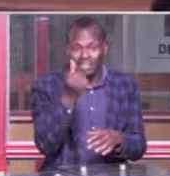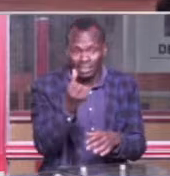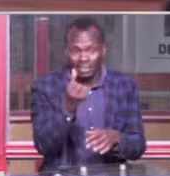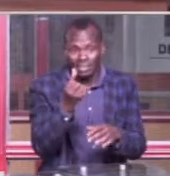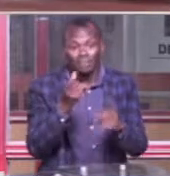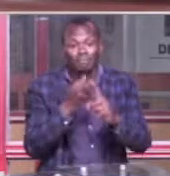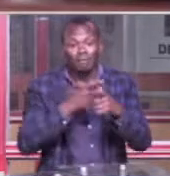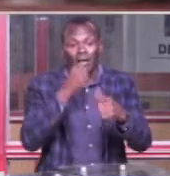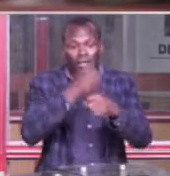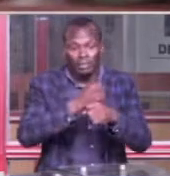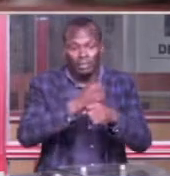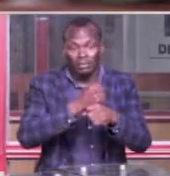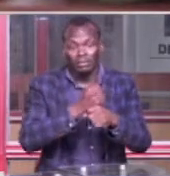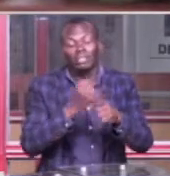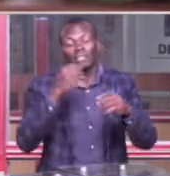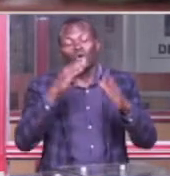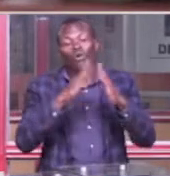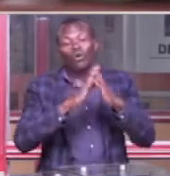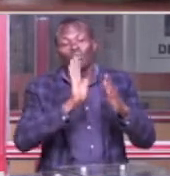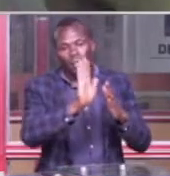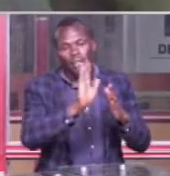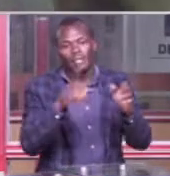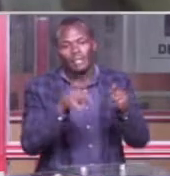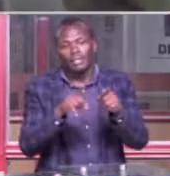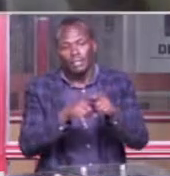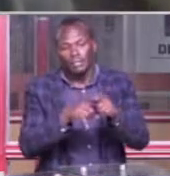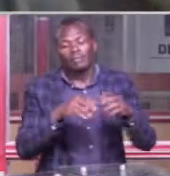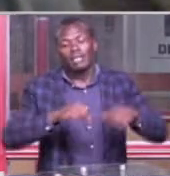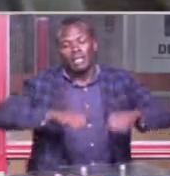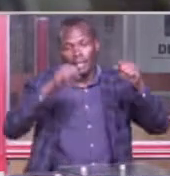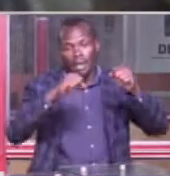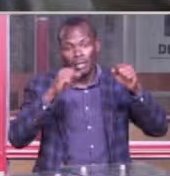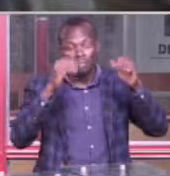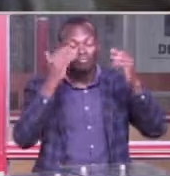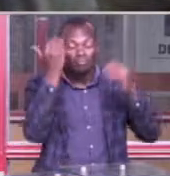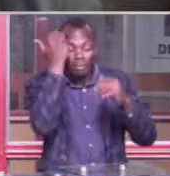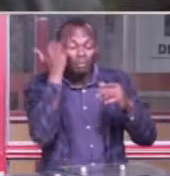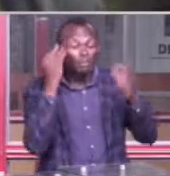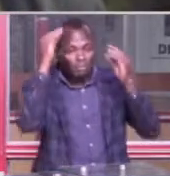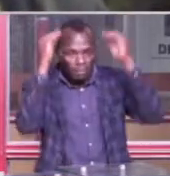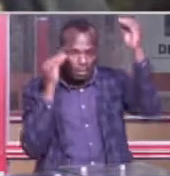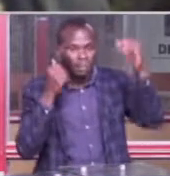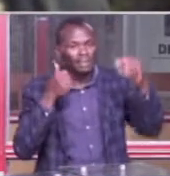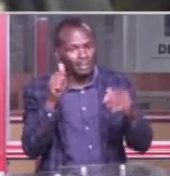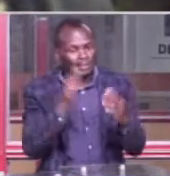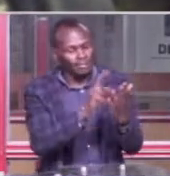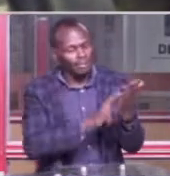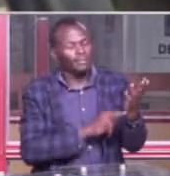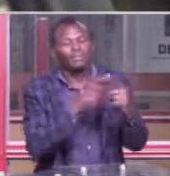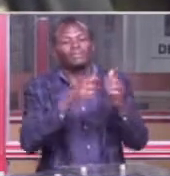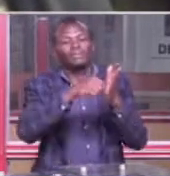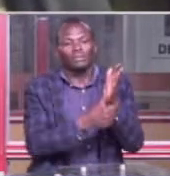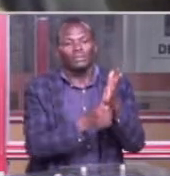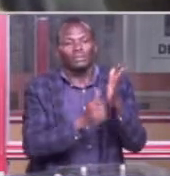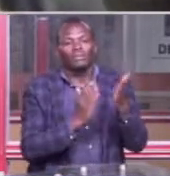kkooti eno Lieutenant General Andrew Guti yamusomedde emisango gino. Buchanan Sam on the 16th day of